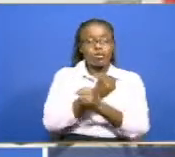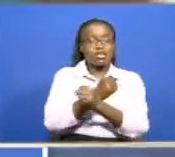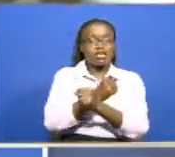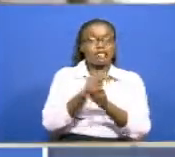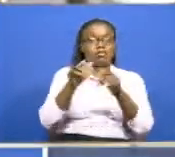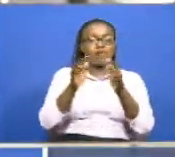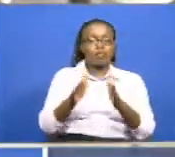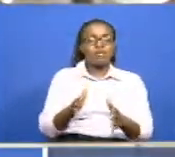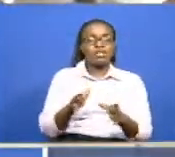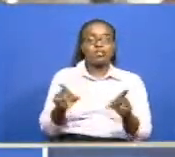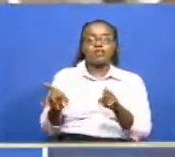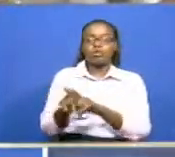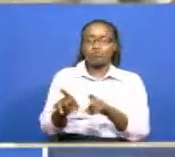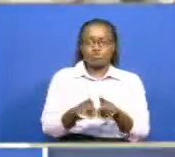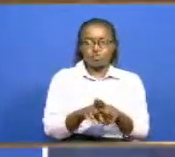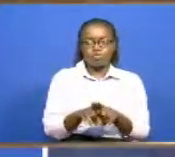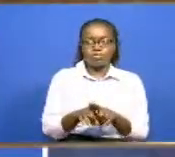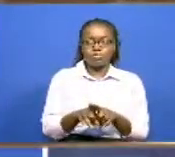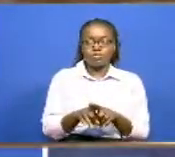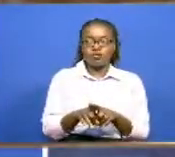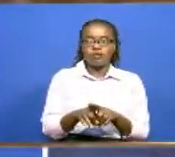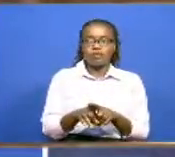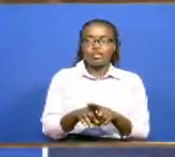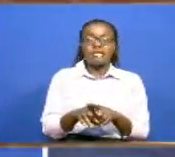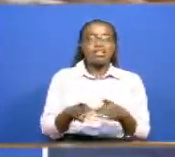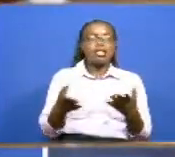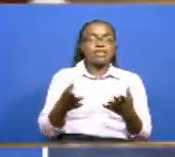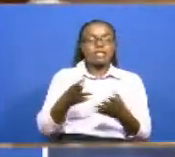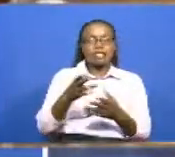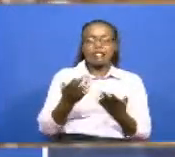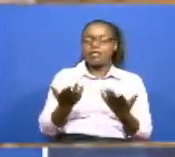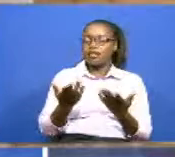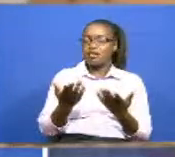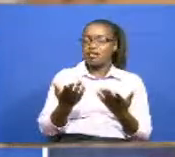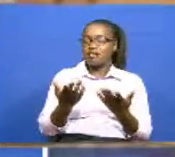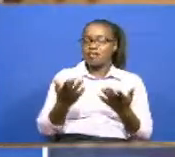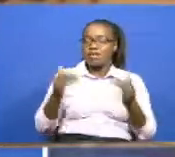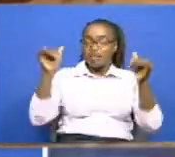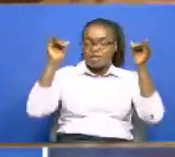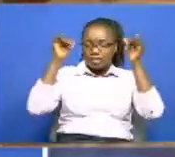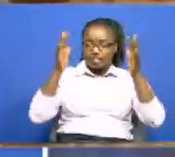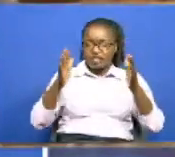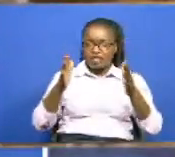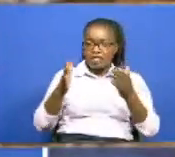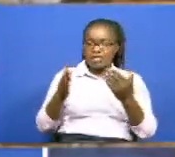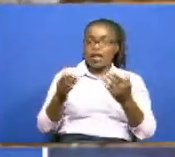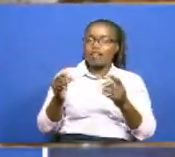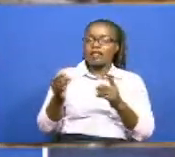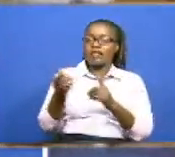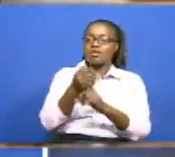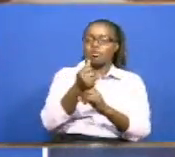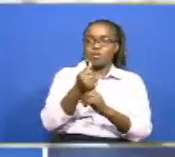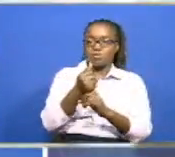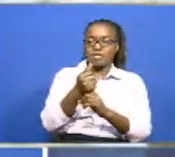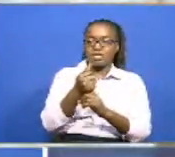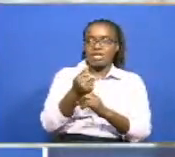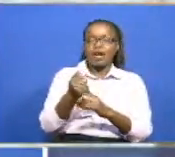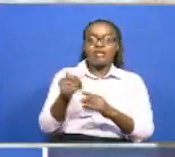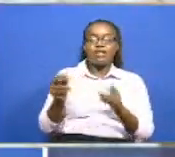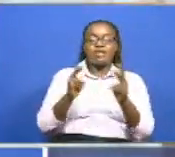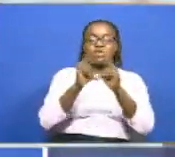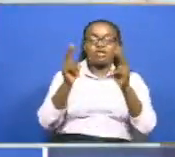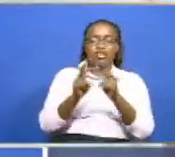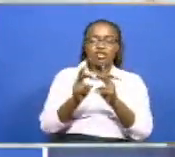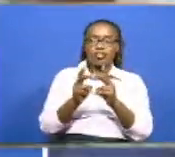well. Ili kuhakikisha bidhaa za mifugo za hapa nchini zinatimiza viwango vya kimataifa, wadau wamehalalisha